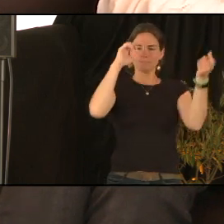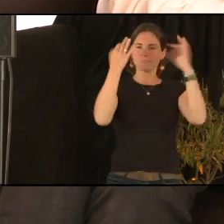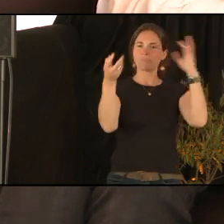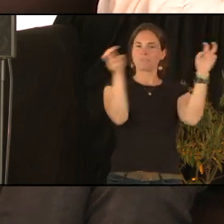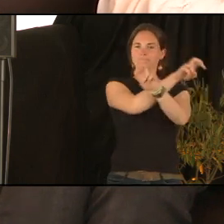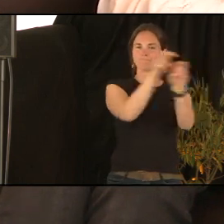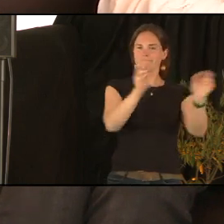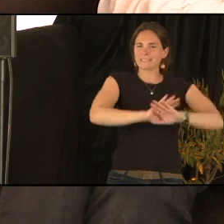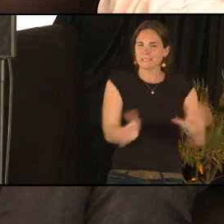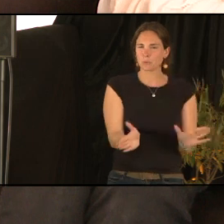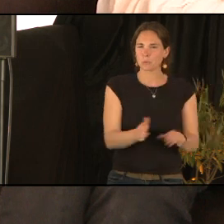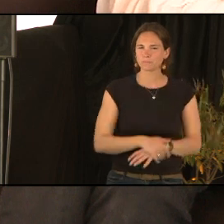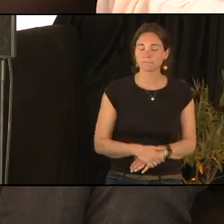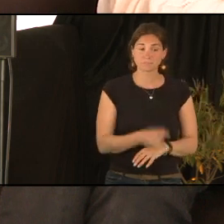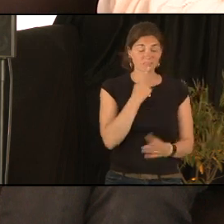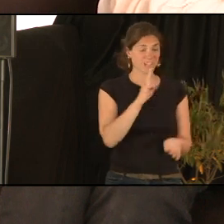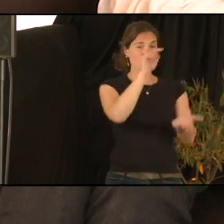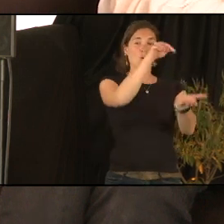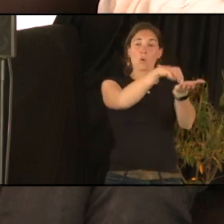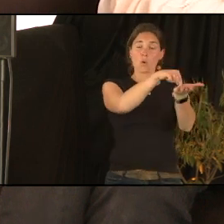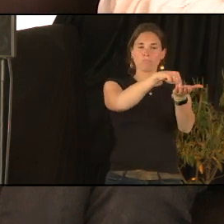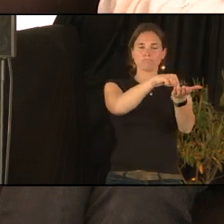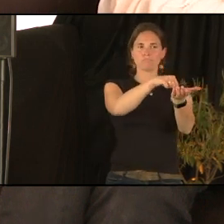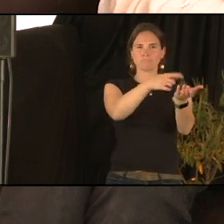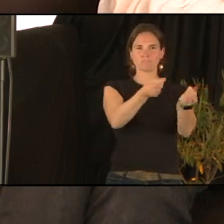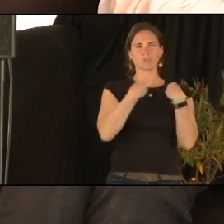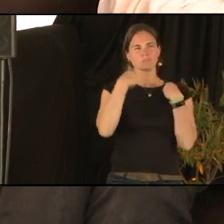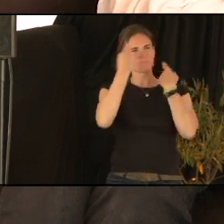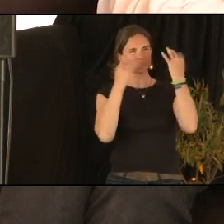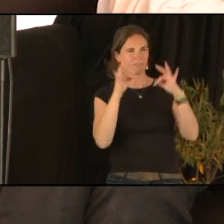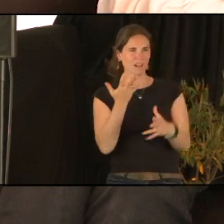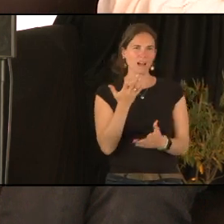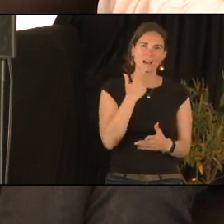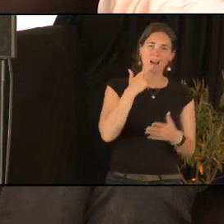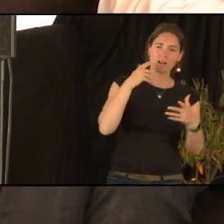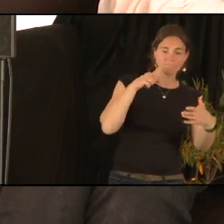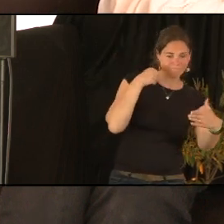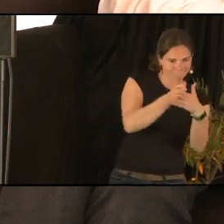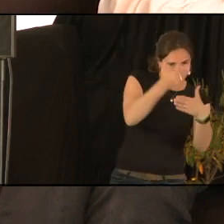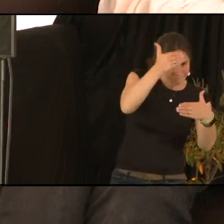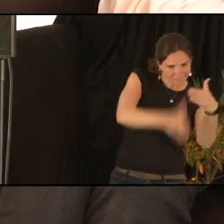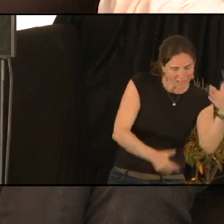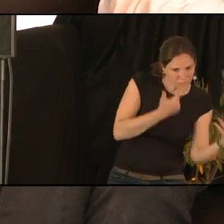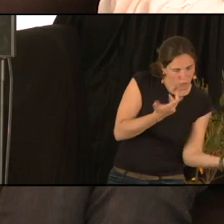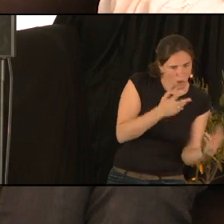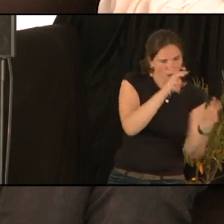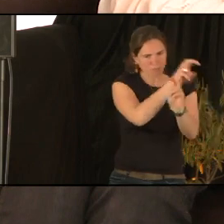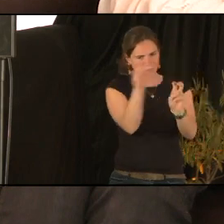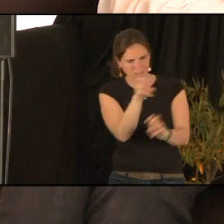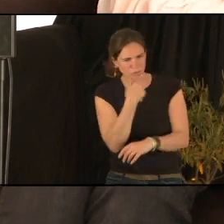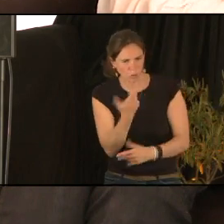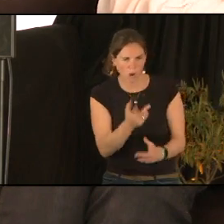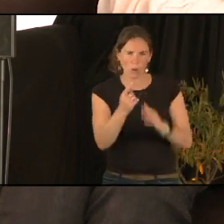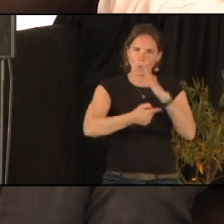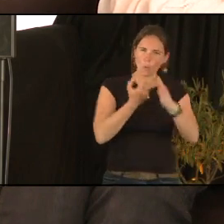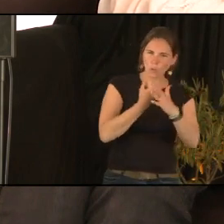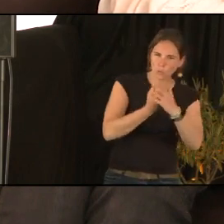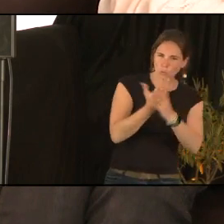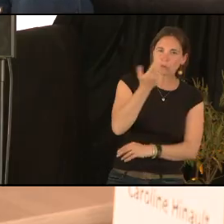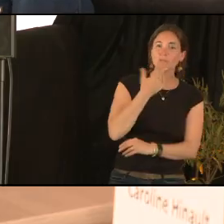question en fait, à partir du lieu, des questions temporelles, de qu'est-ce que la fin, qu'est-ce qu'un passage, qu'est-ce qu'un renouveau. Donc voilà, c'est un peu ce